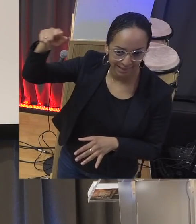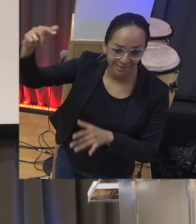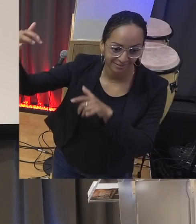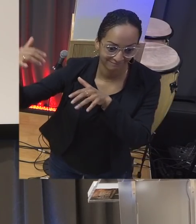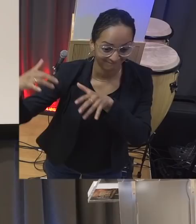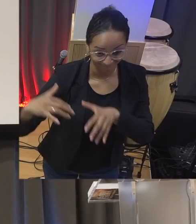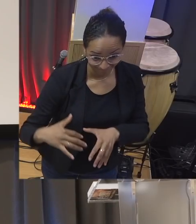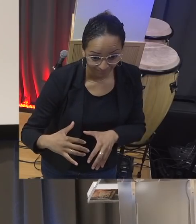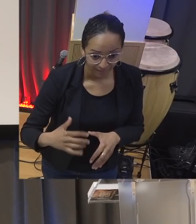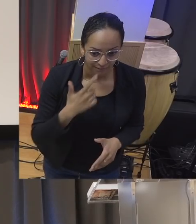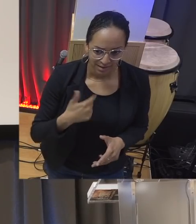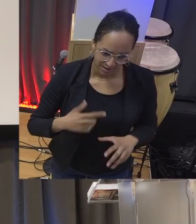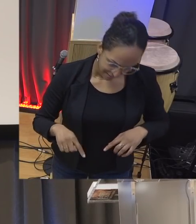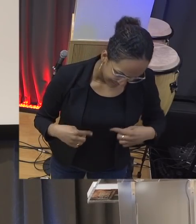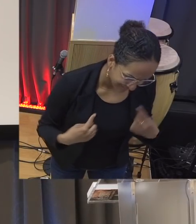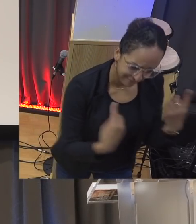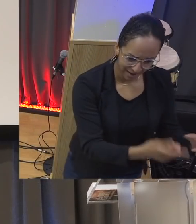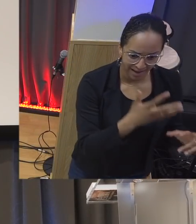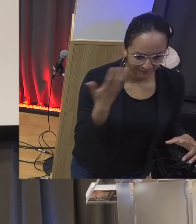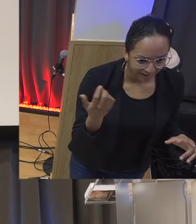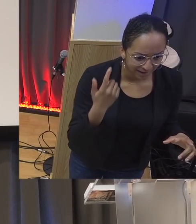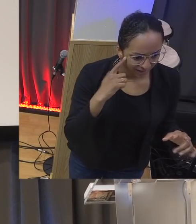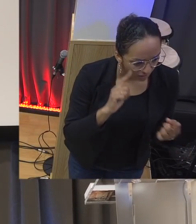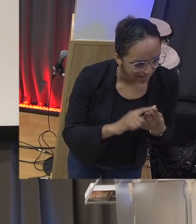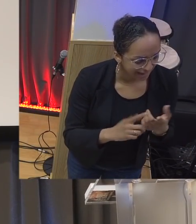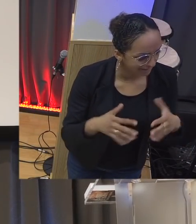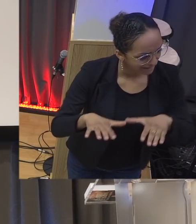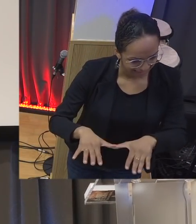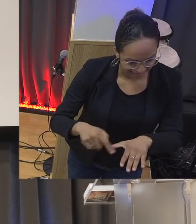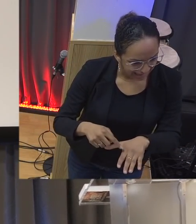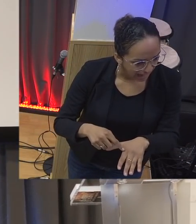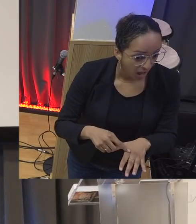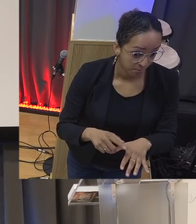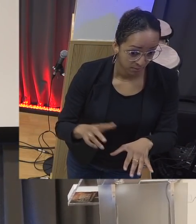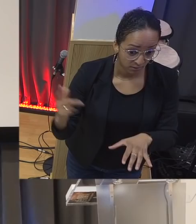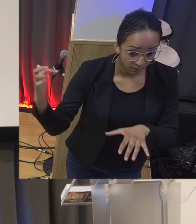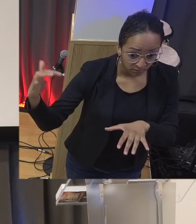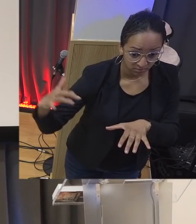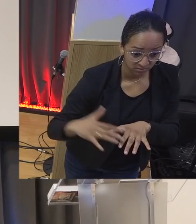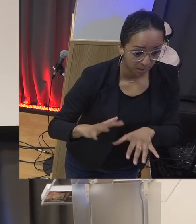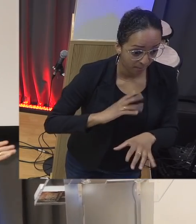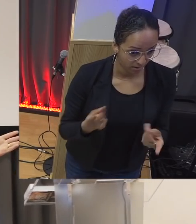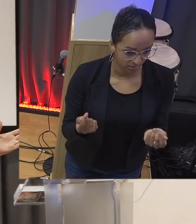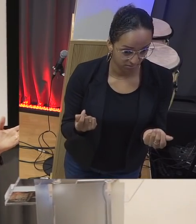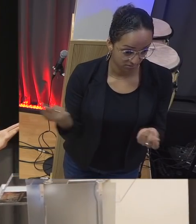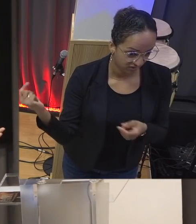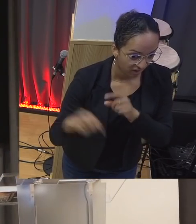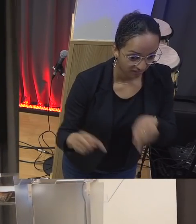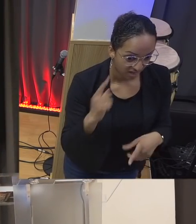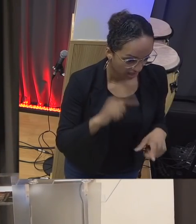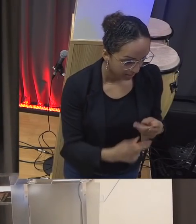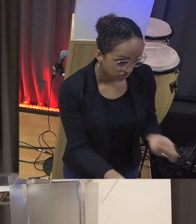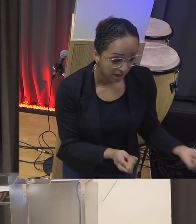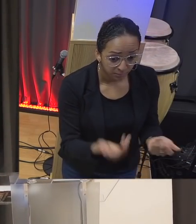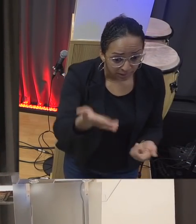un séminaire, tout un enseignement sur cette question de cet islam économique qui se développe en Afrique. Vous savez que l'Europe va perdre